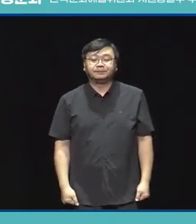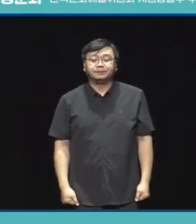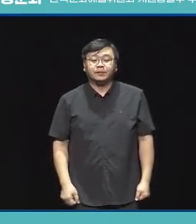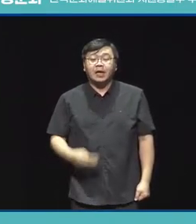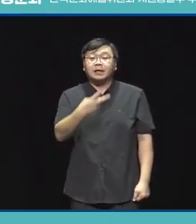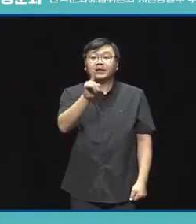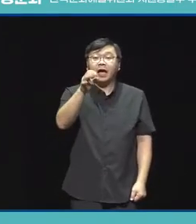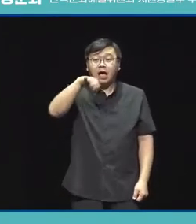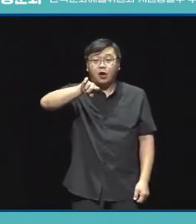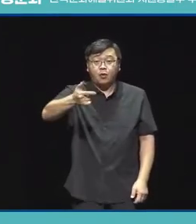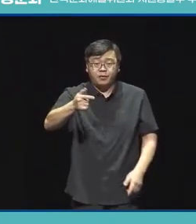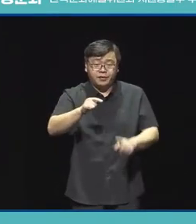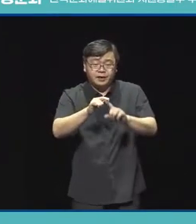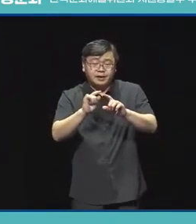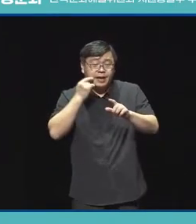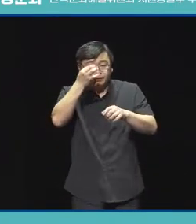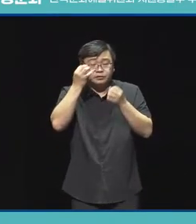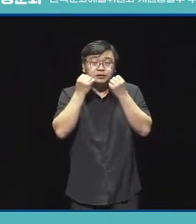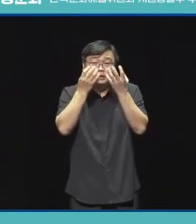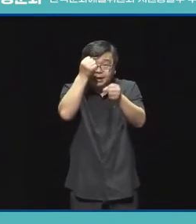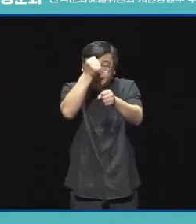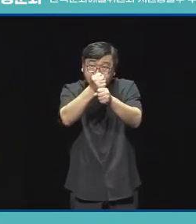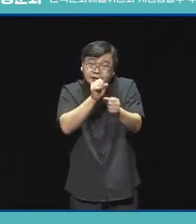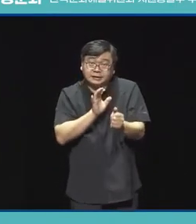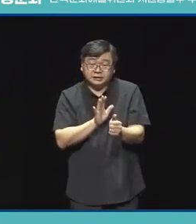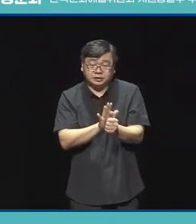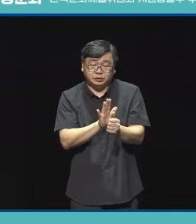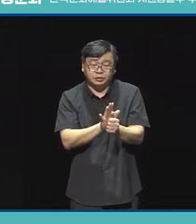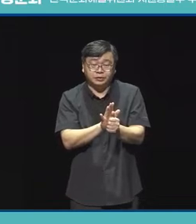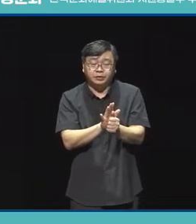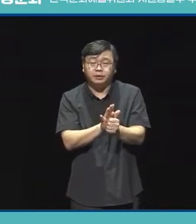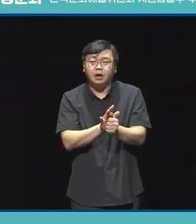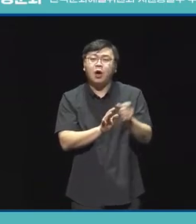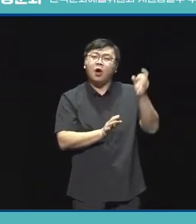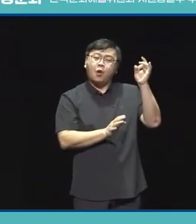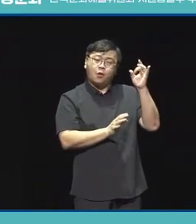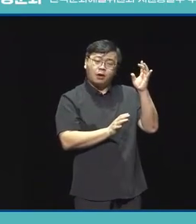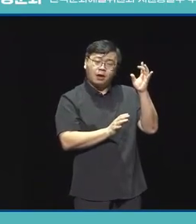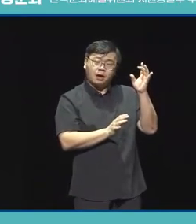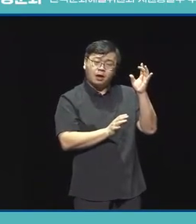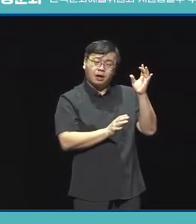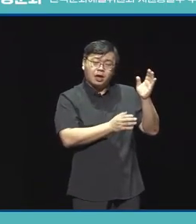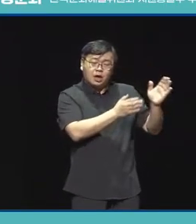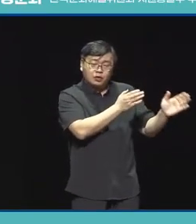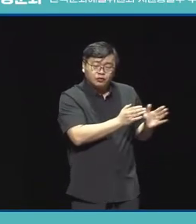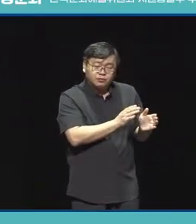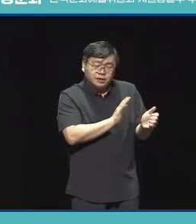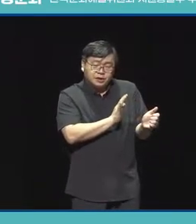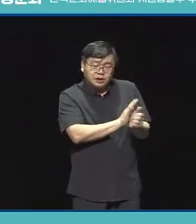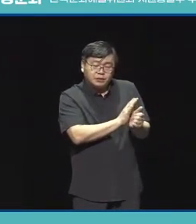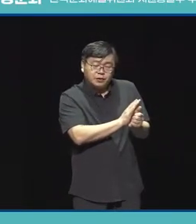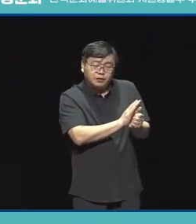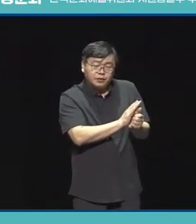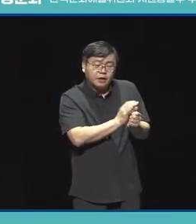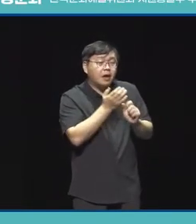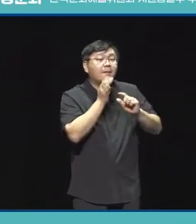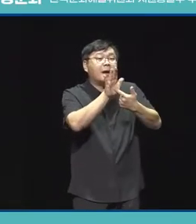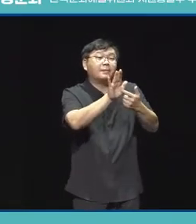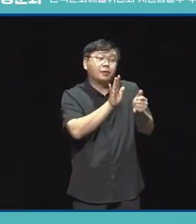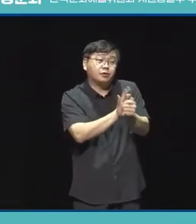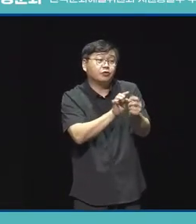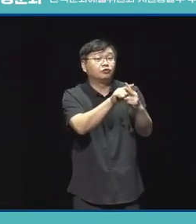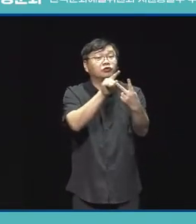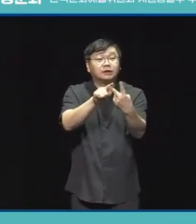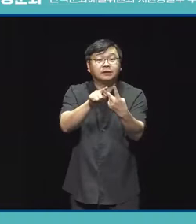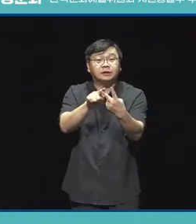먼저 다운예술 창작 지원입니다. 다운예술 창작 지원은 기존의 준비 지원과 발표 지원 두 개의 트랙으로 나누어져 있었는데요.